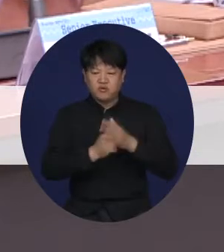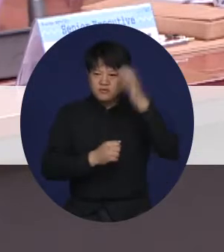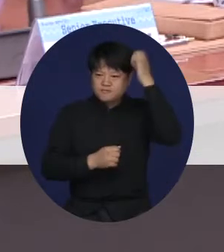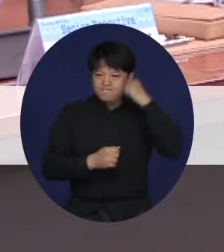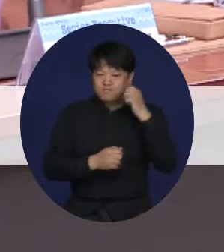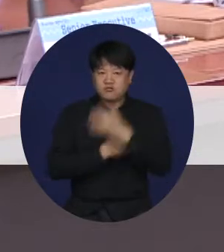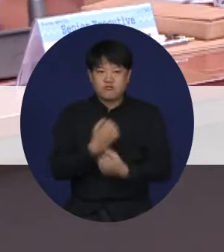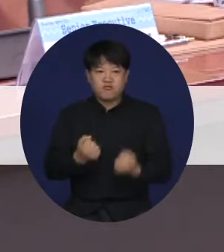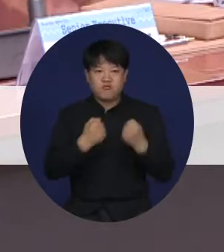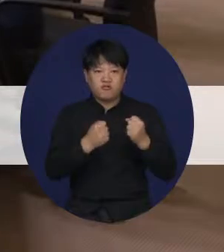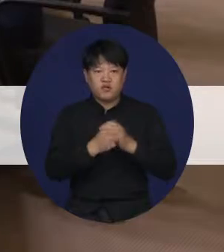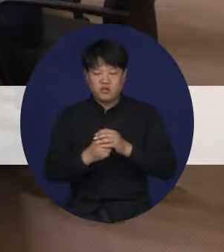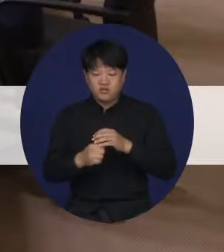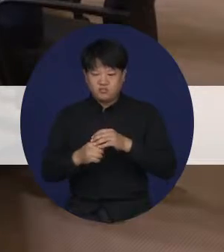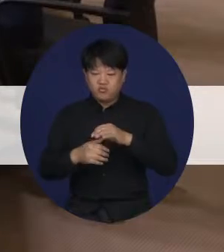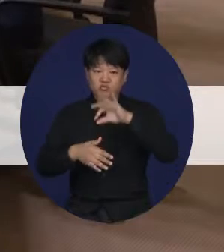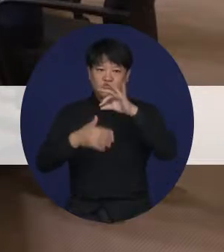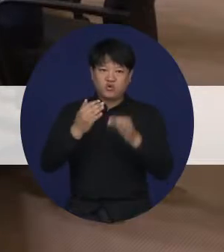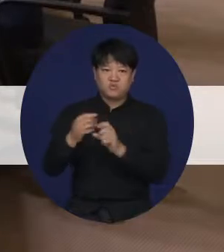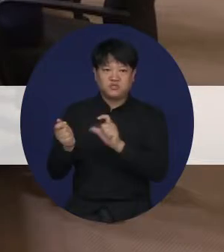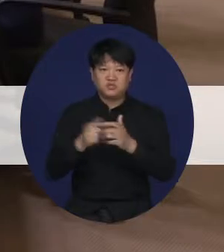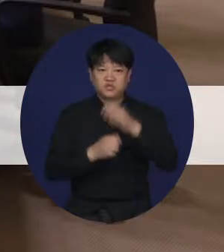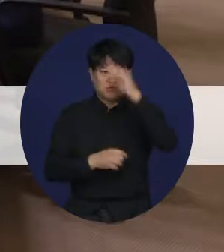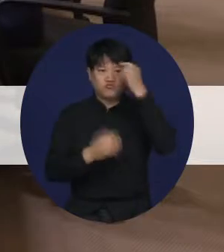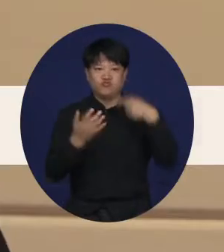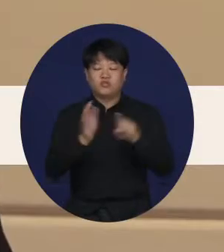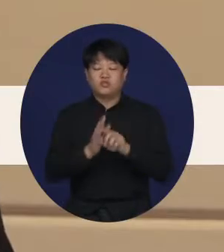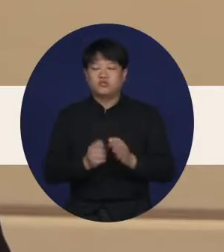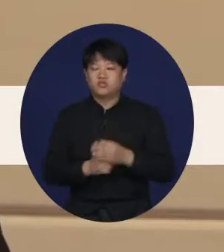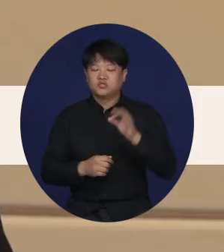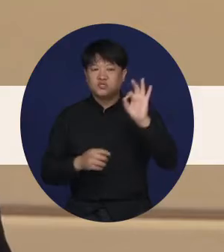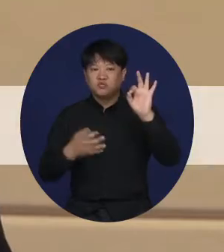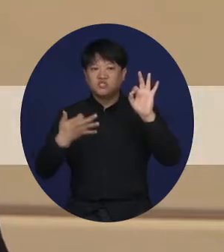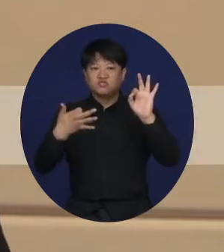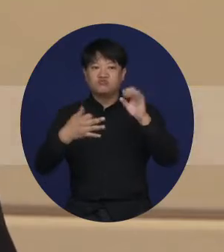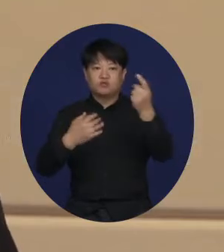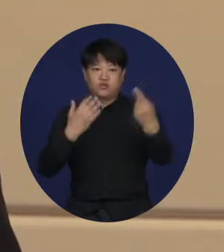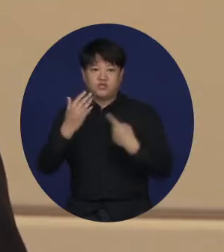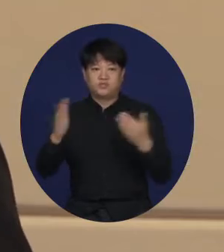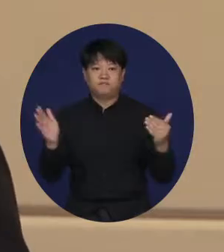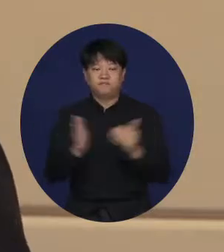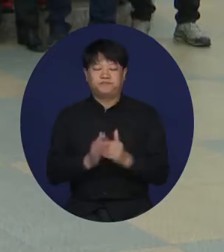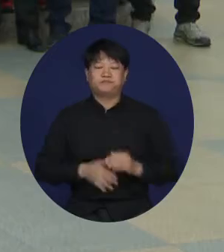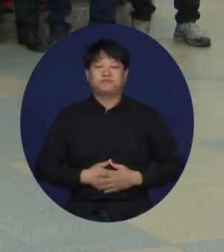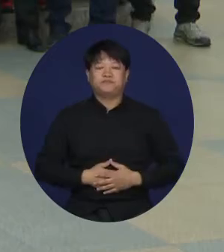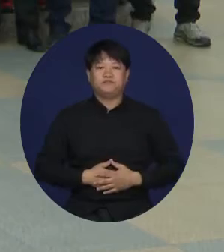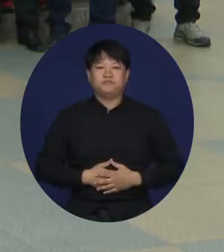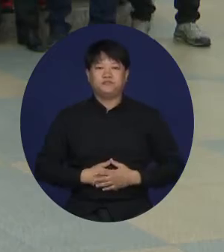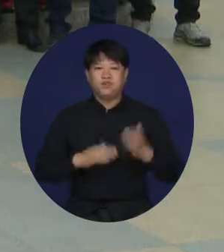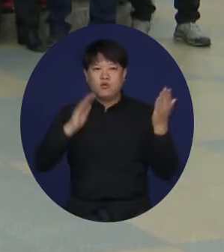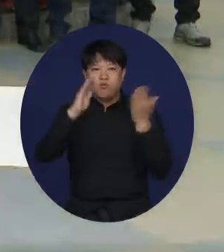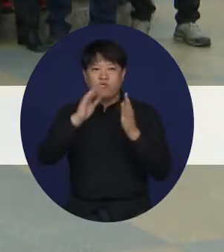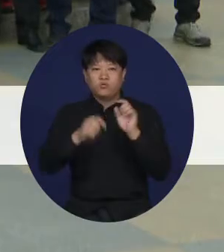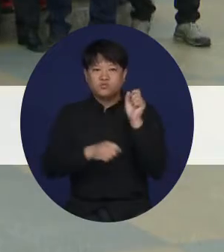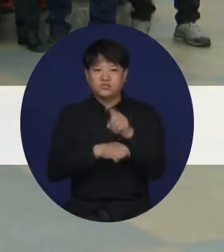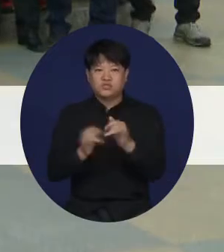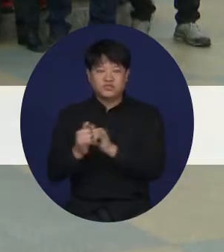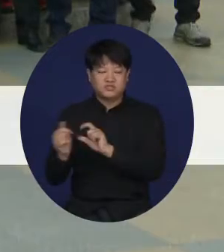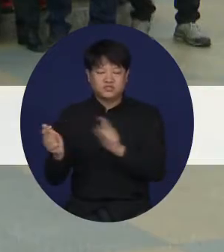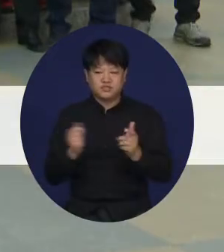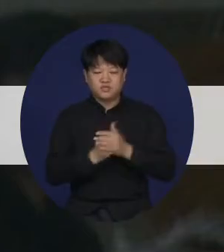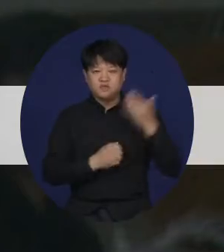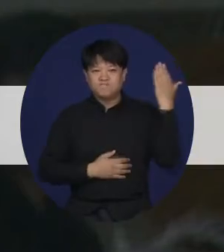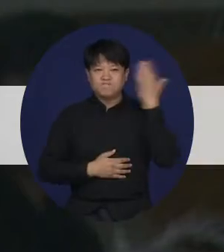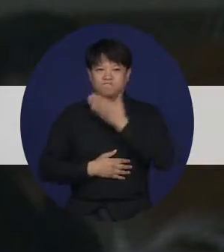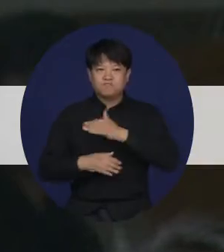인지 강화 프로그램 등을 벤치마킹하기 위해 지난 19일 포항 을 찾았습니다 공직자 청렴 문화